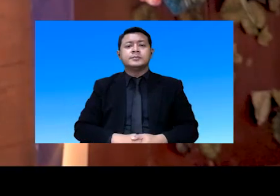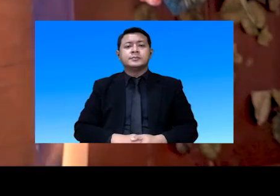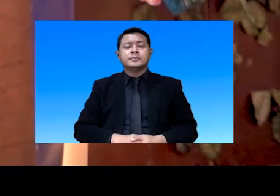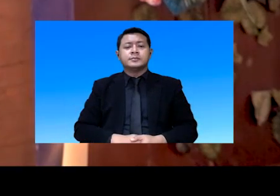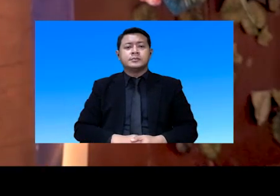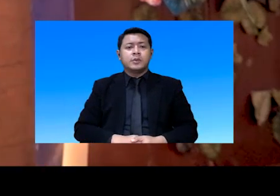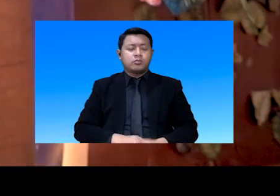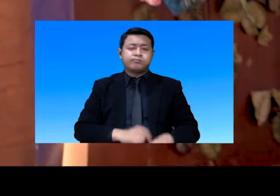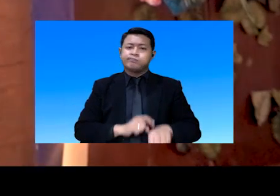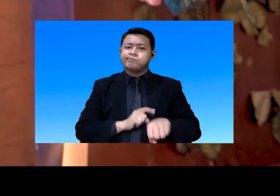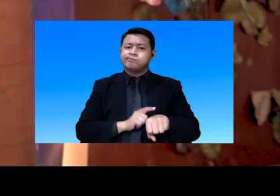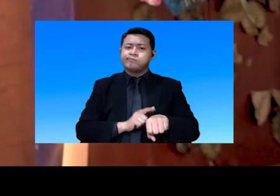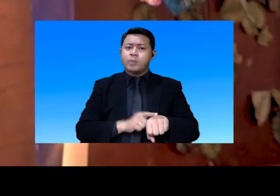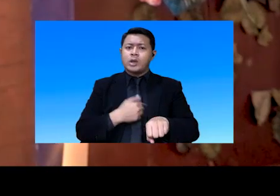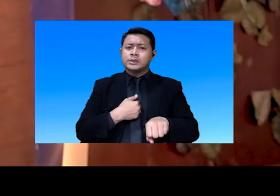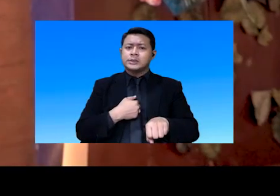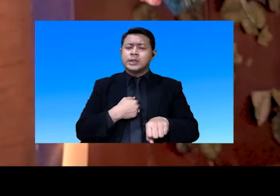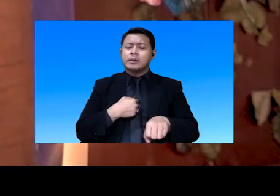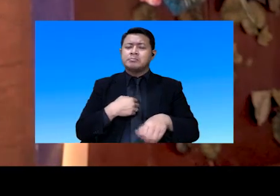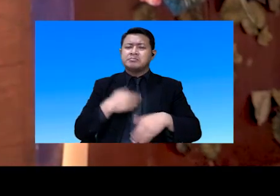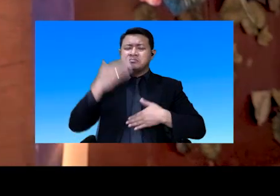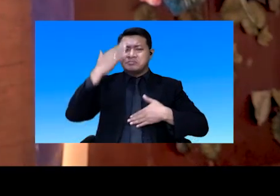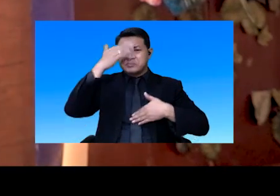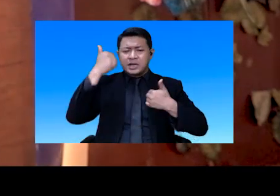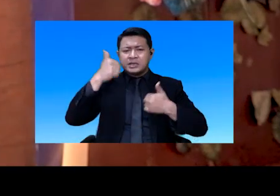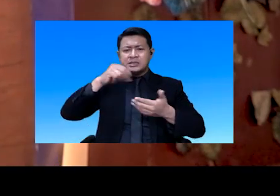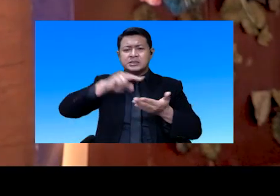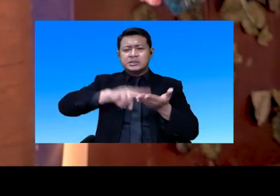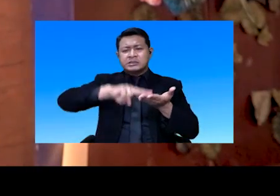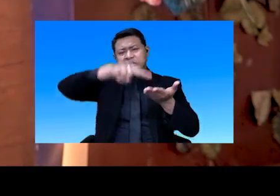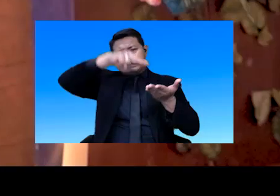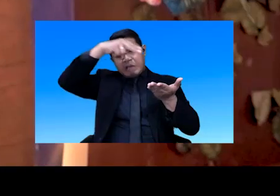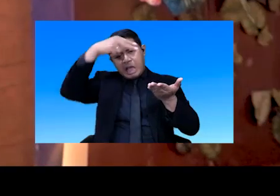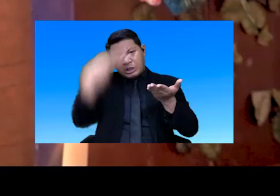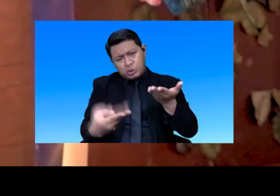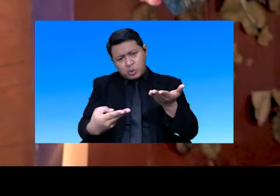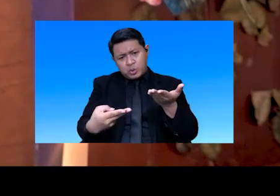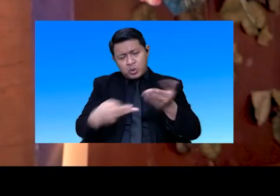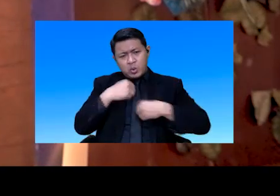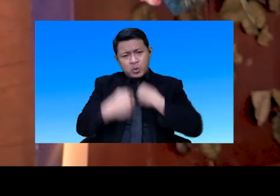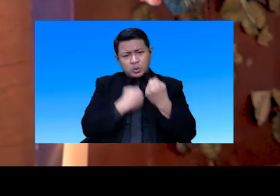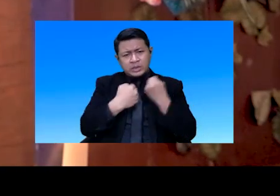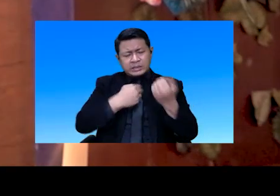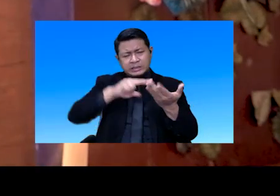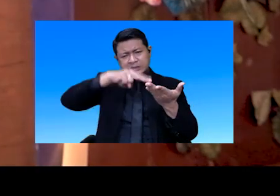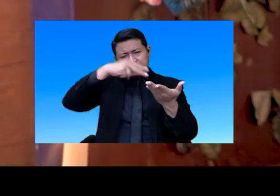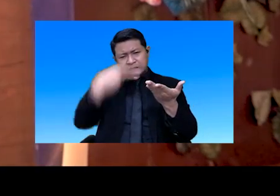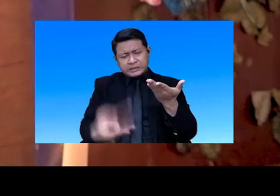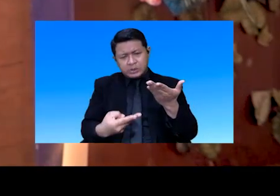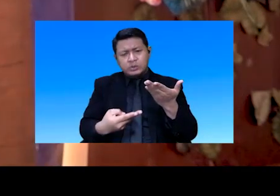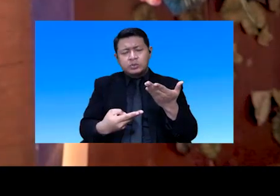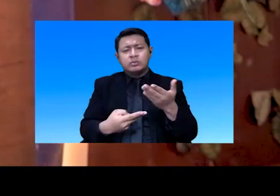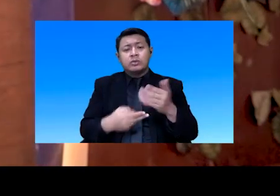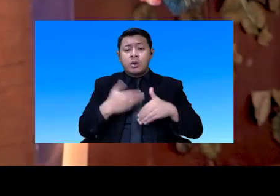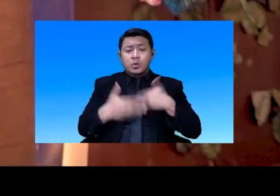Ketika saya harus mengalami jatuh tersungkur dalam usaha saya, dalam industri yang saya